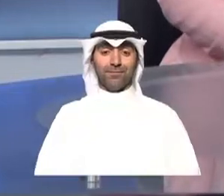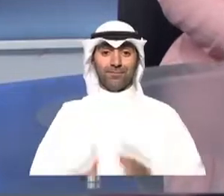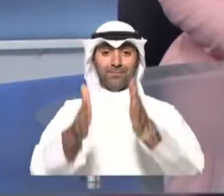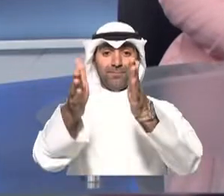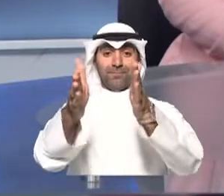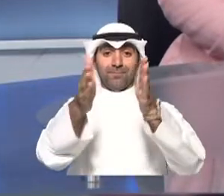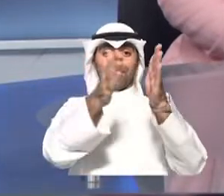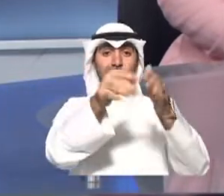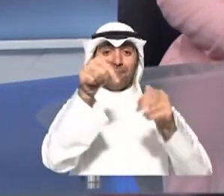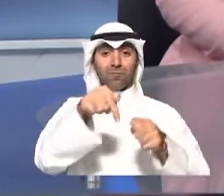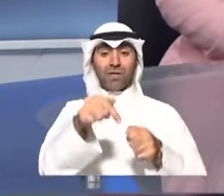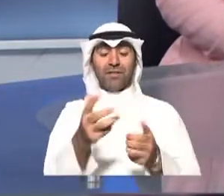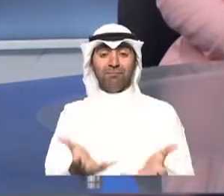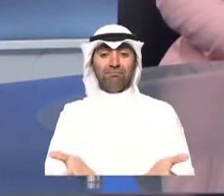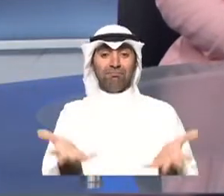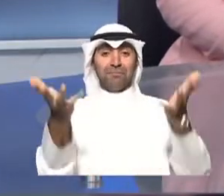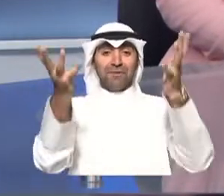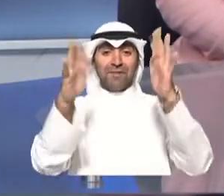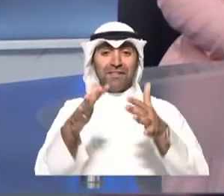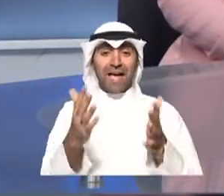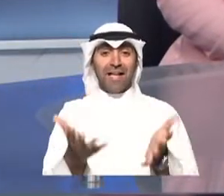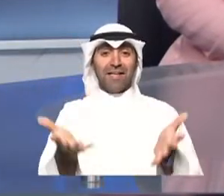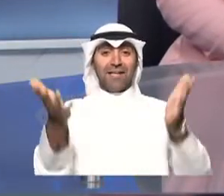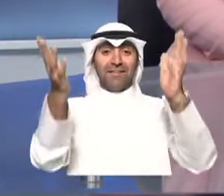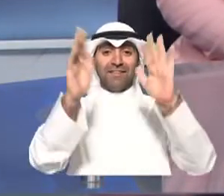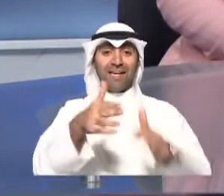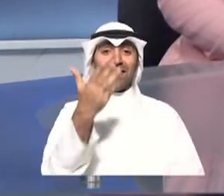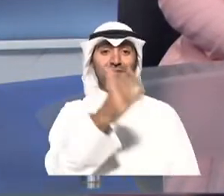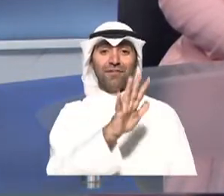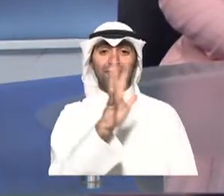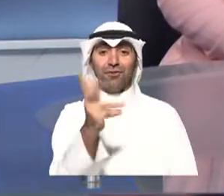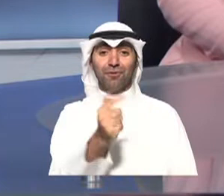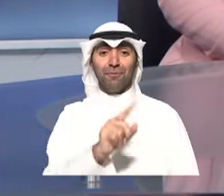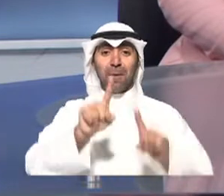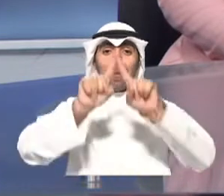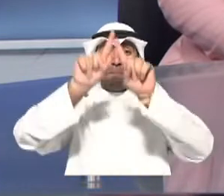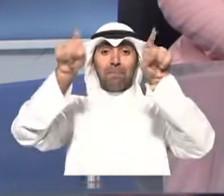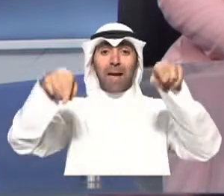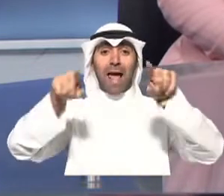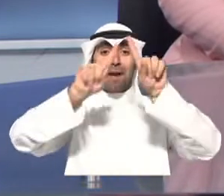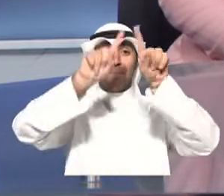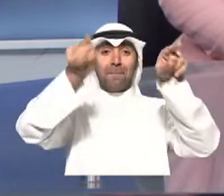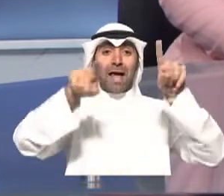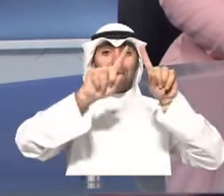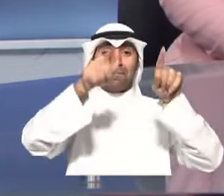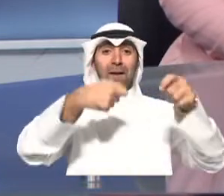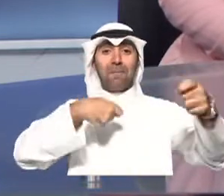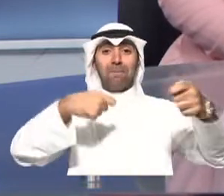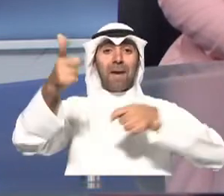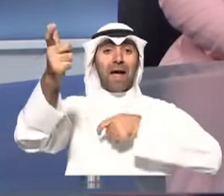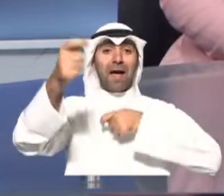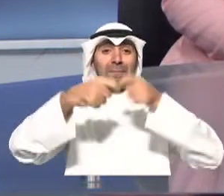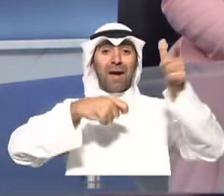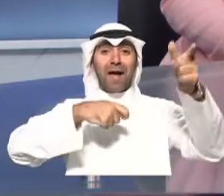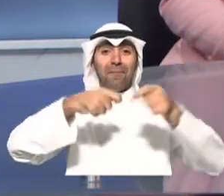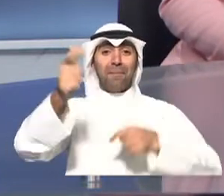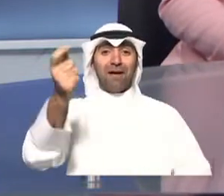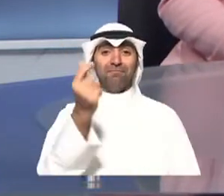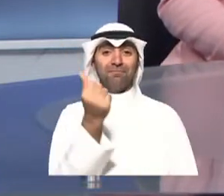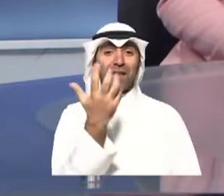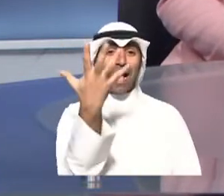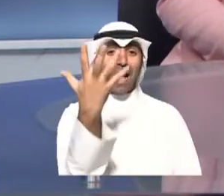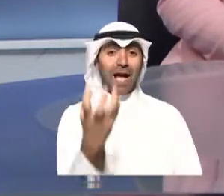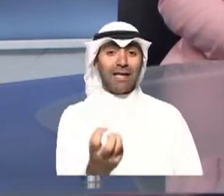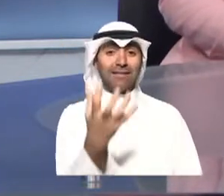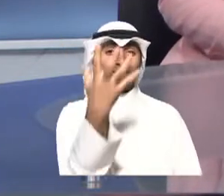تكثر العروض والتنزيلات في المحال التجارية هذه الأيام، لا سيما مع قرب مناسبة عيد الأضحى